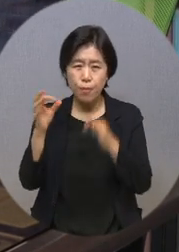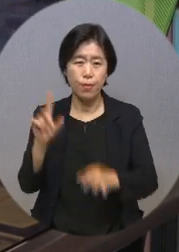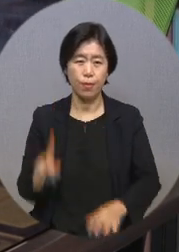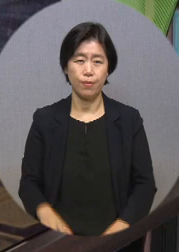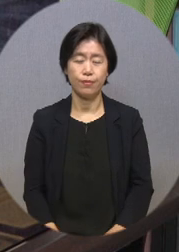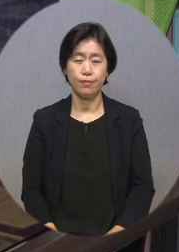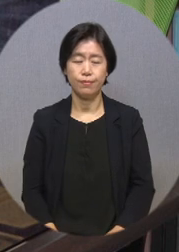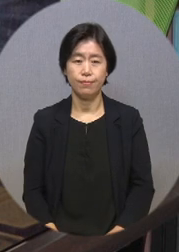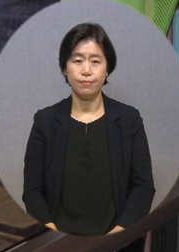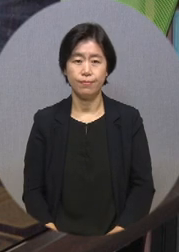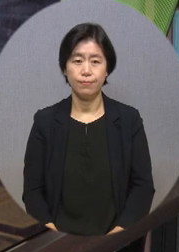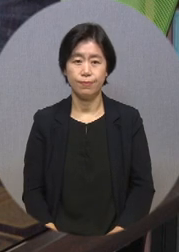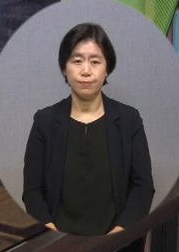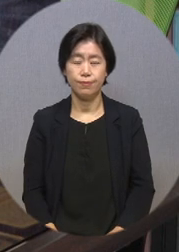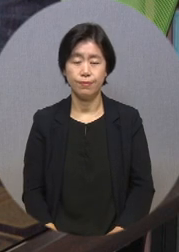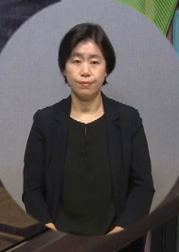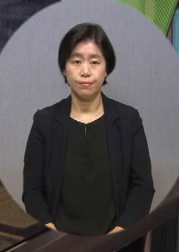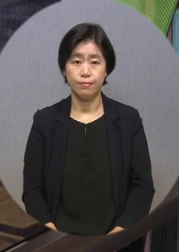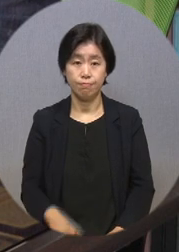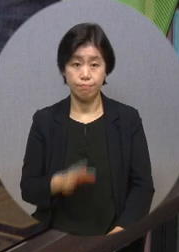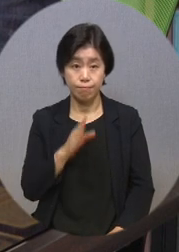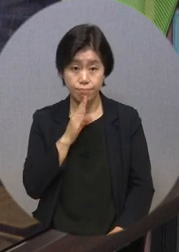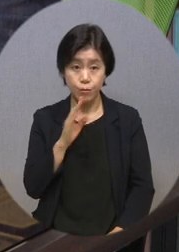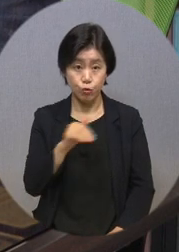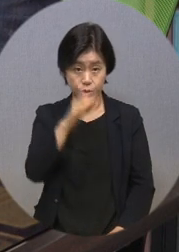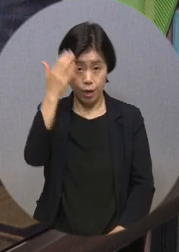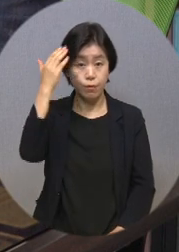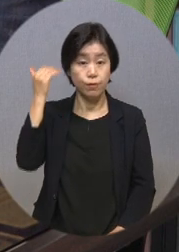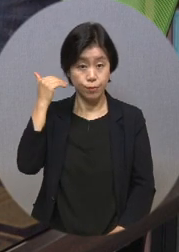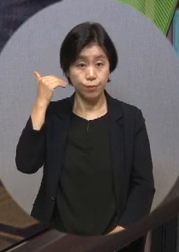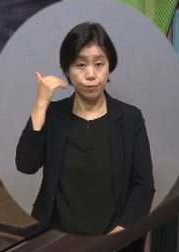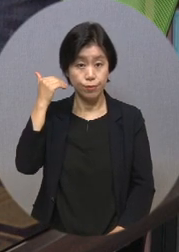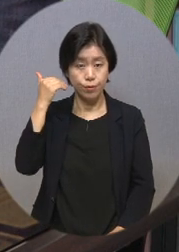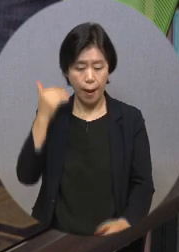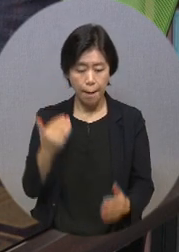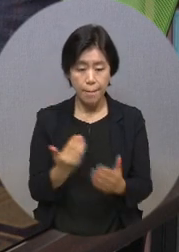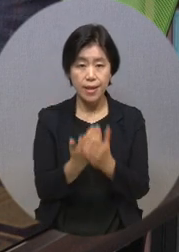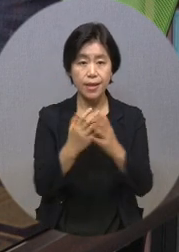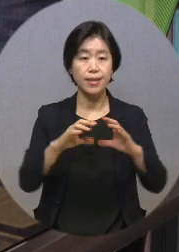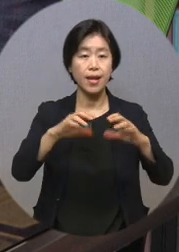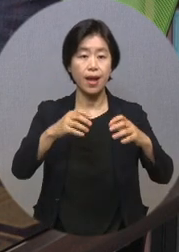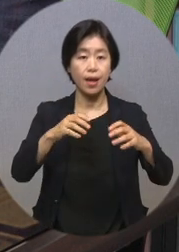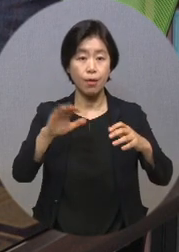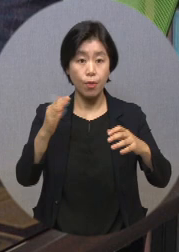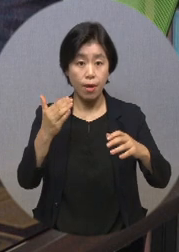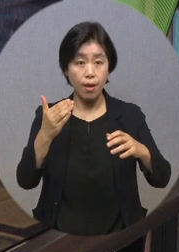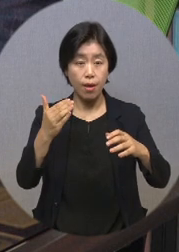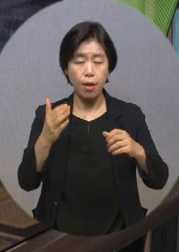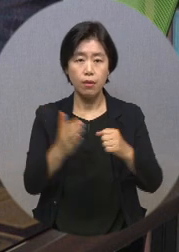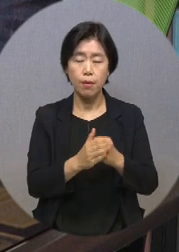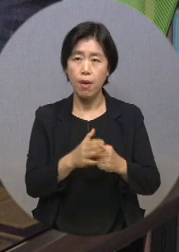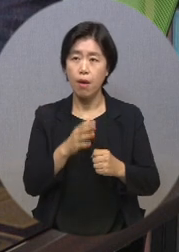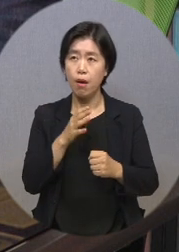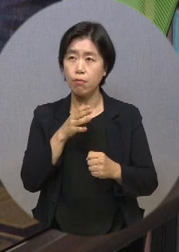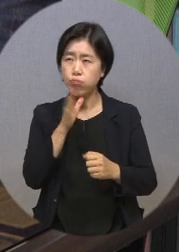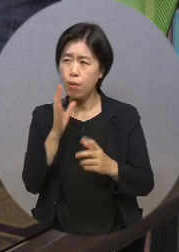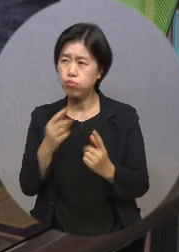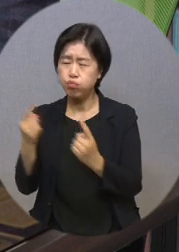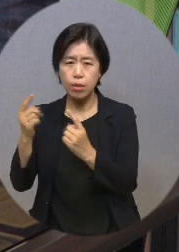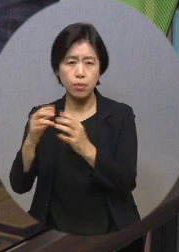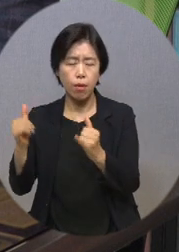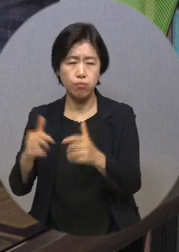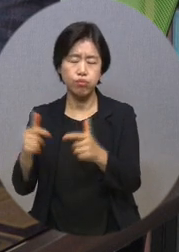네, 사실 그 우리나라가 이제 선진화가 될수록 이제 고령 인구들이 늘어나고 또 그에 또 비례해서 장애 인구도